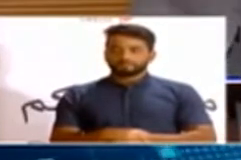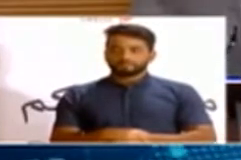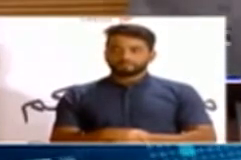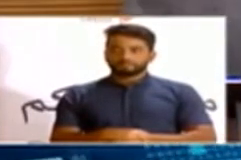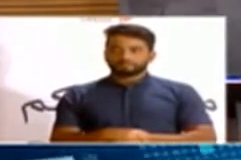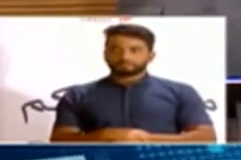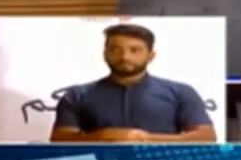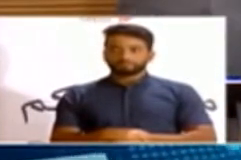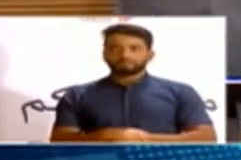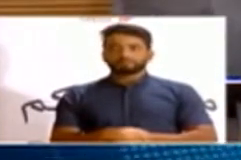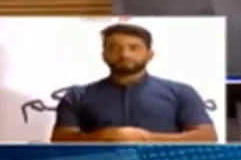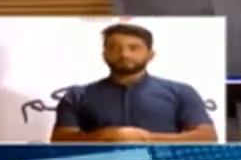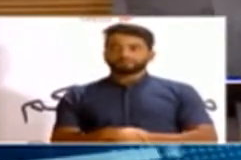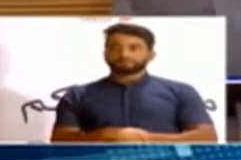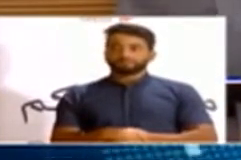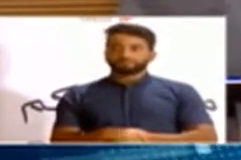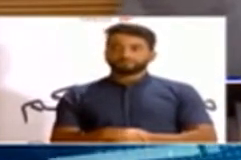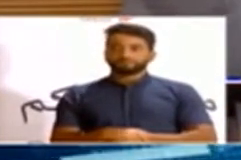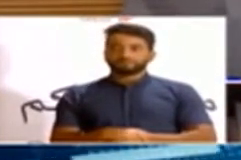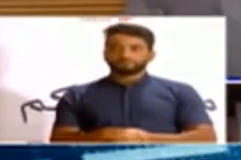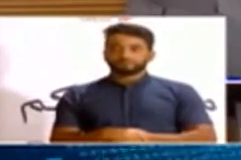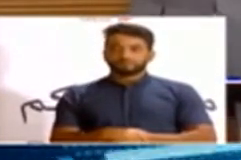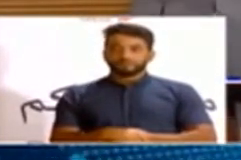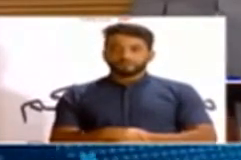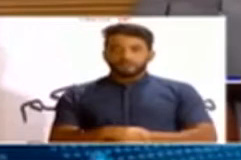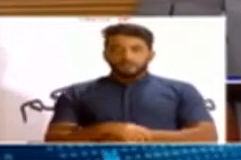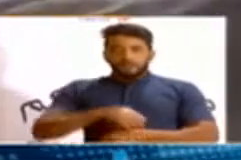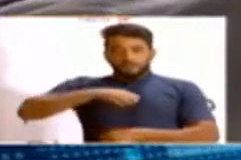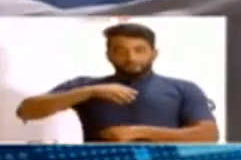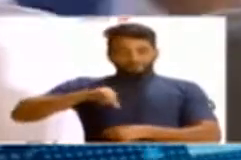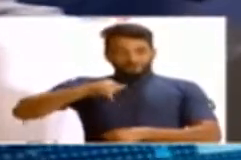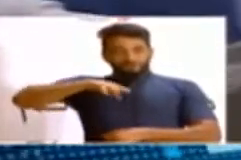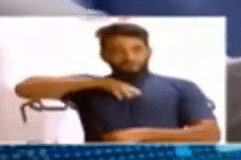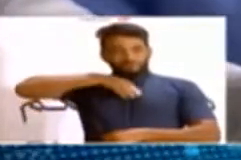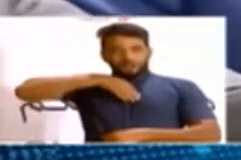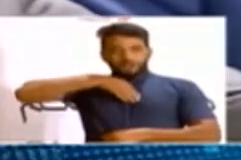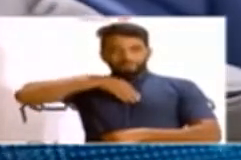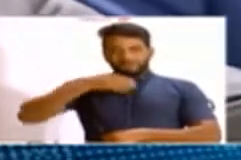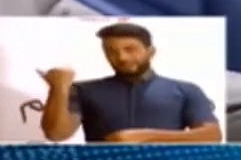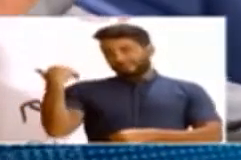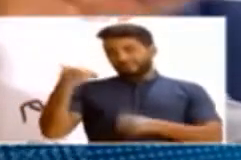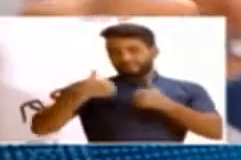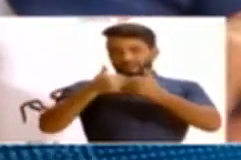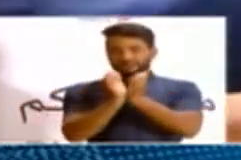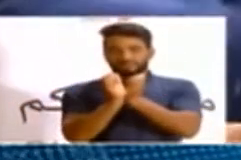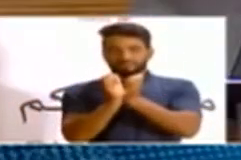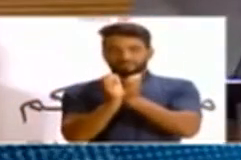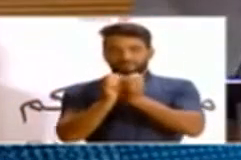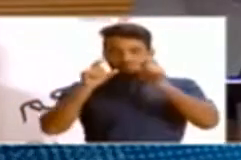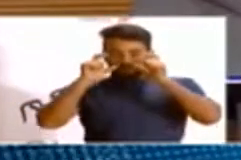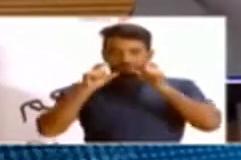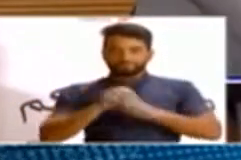يقيم المترشحين، أن يقيم الكاريزما، أن يقيم مدى تمكن